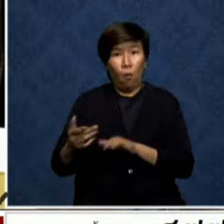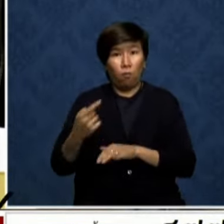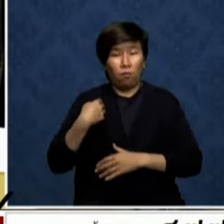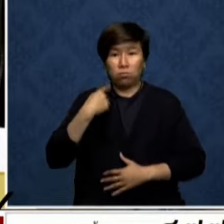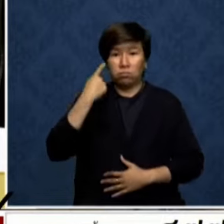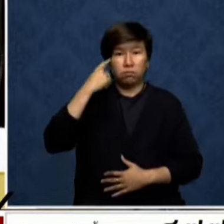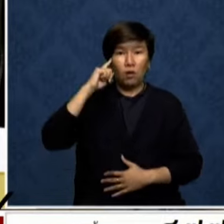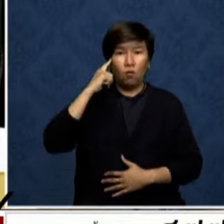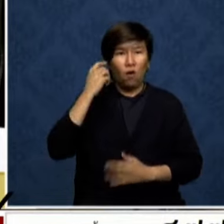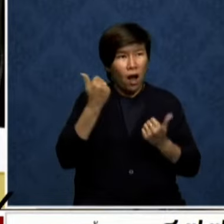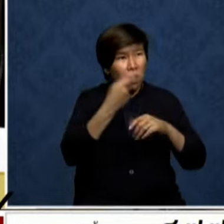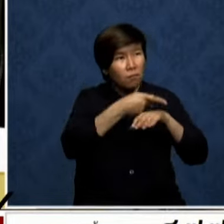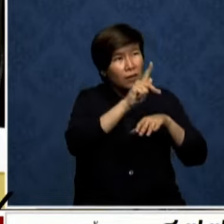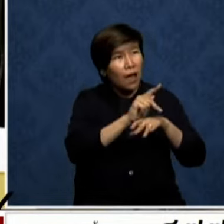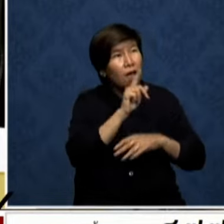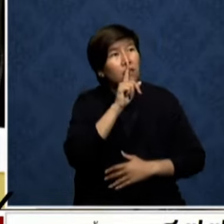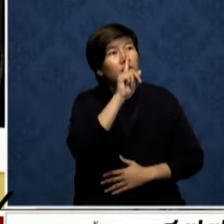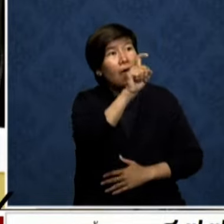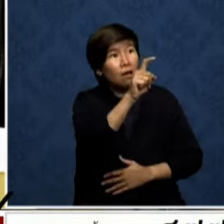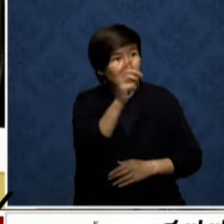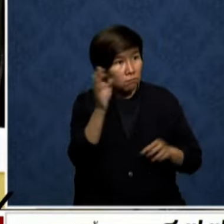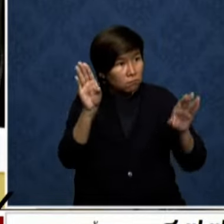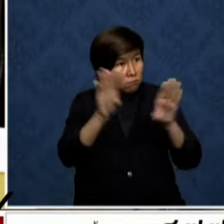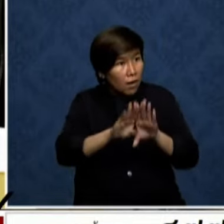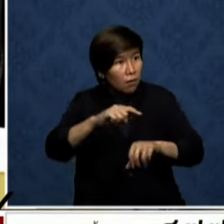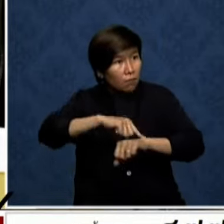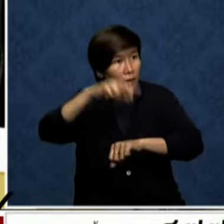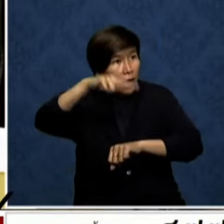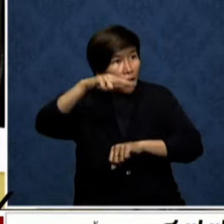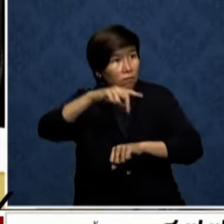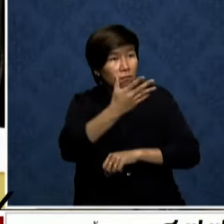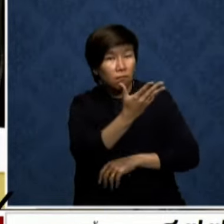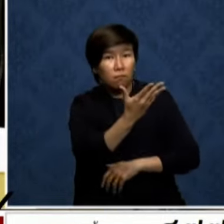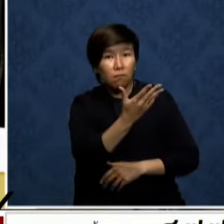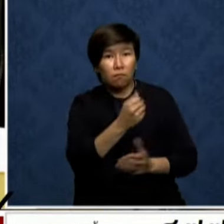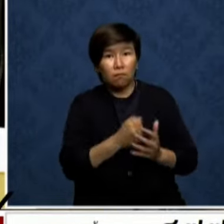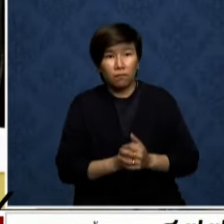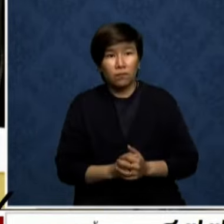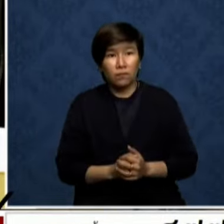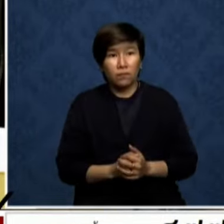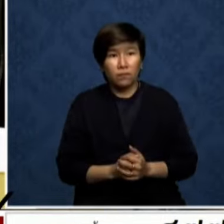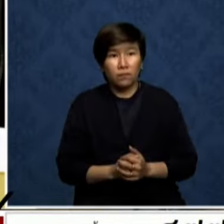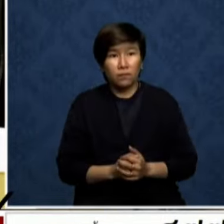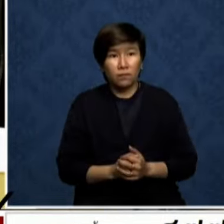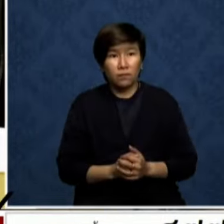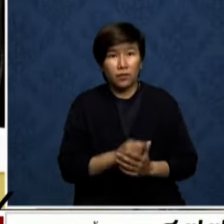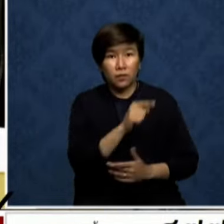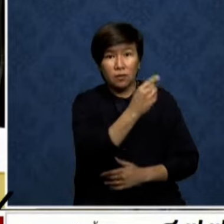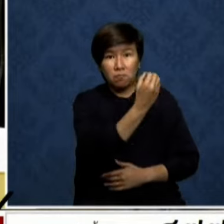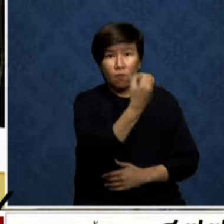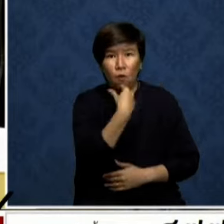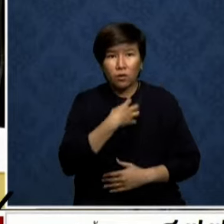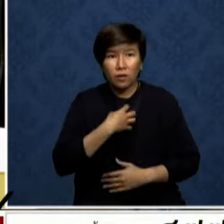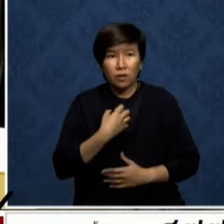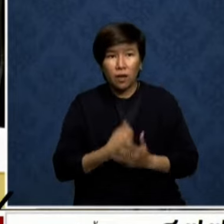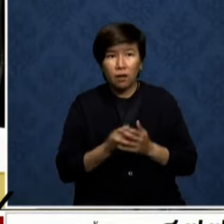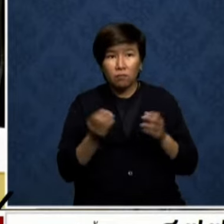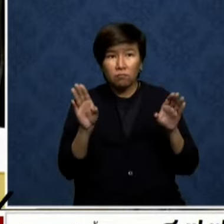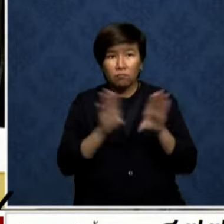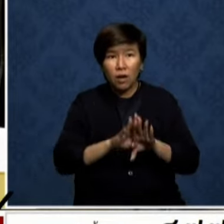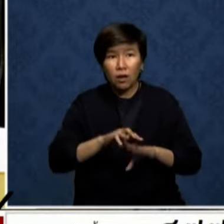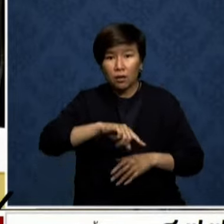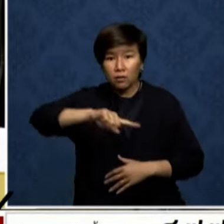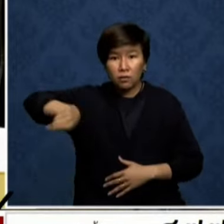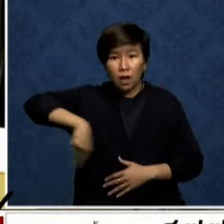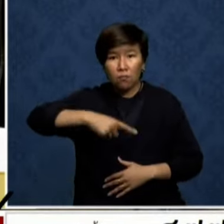ระชุมใดift เว้น แต่เราจะปิประชุมด้พ